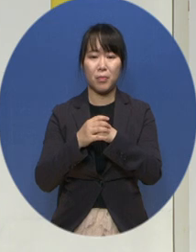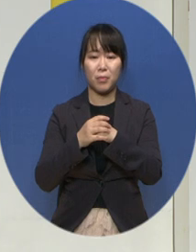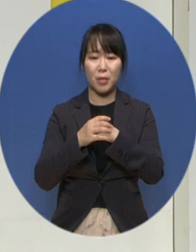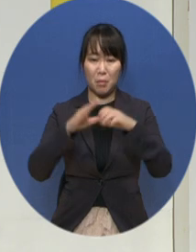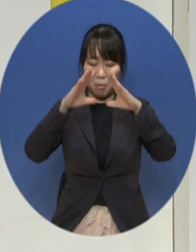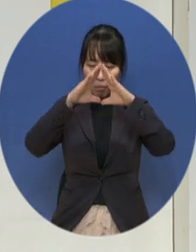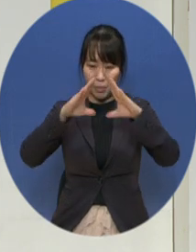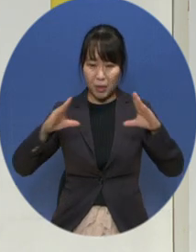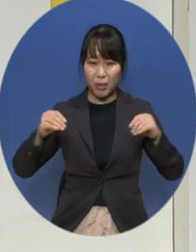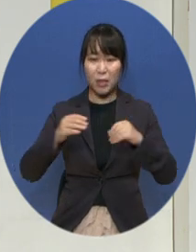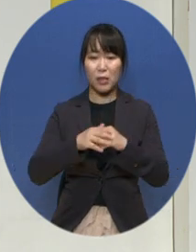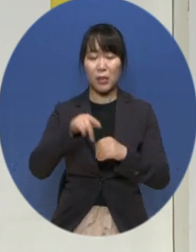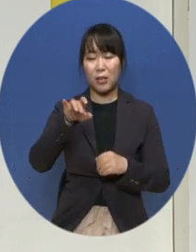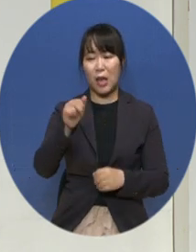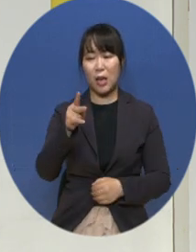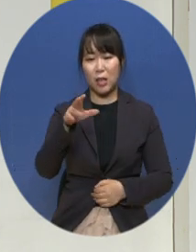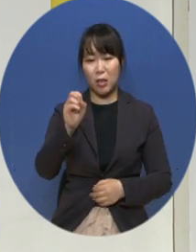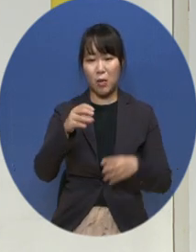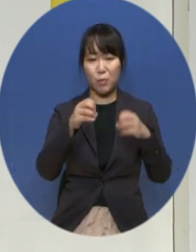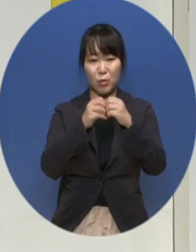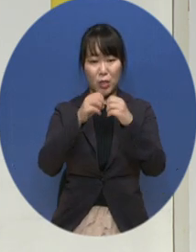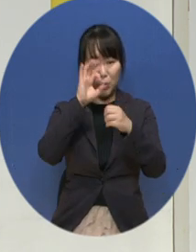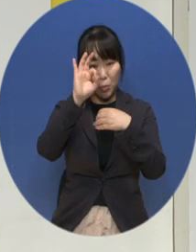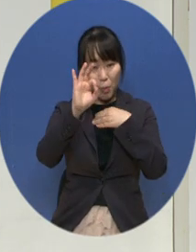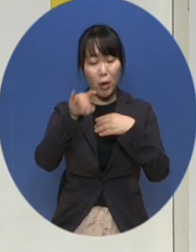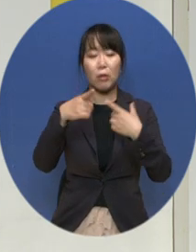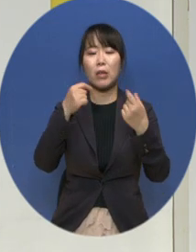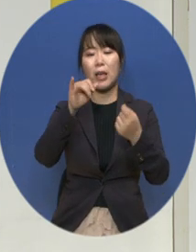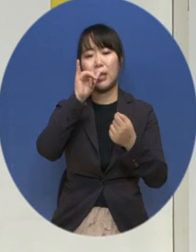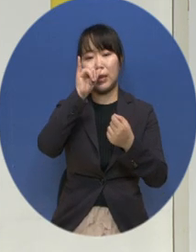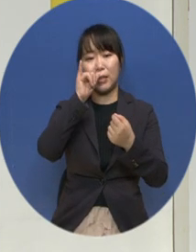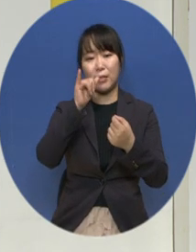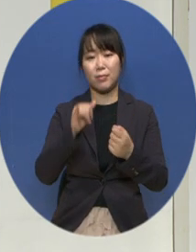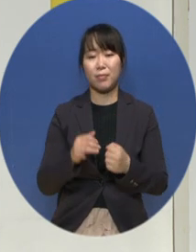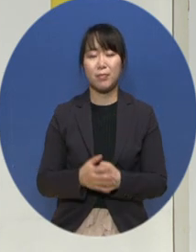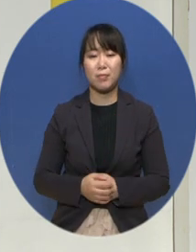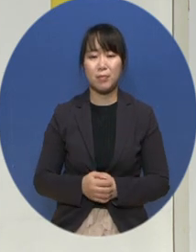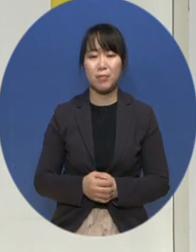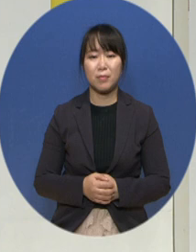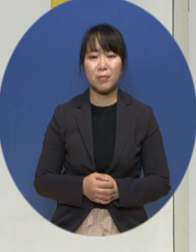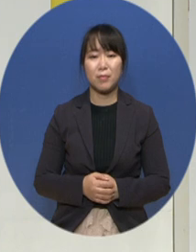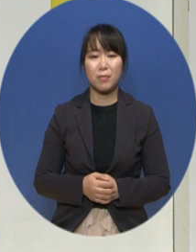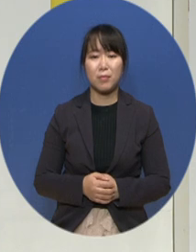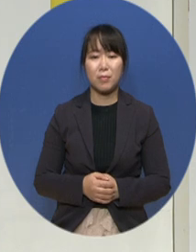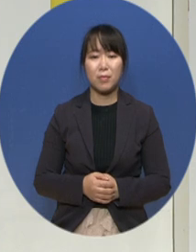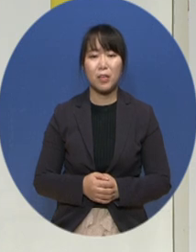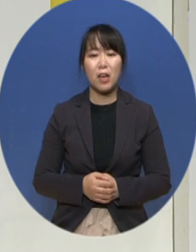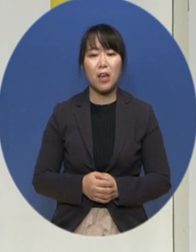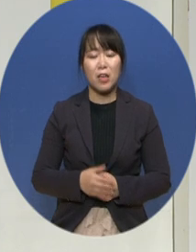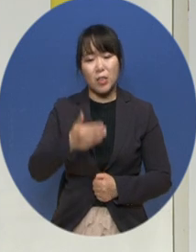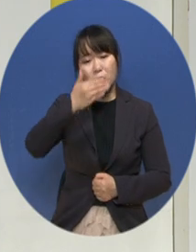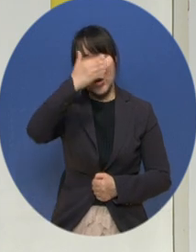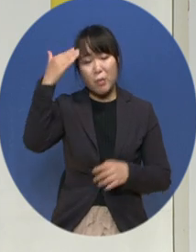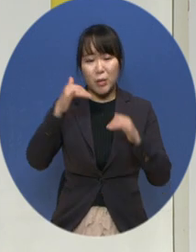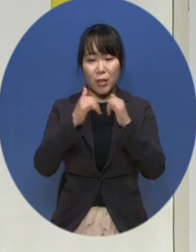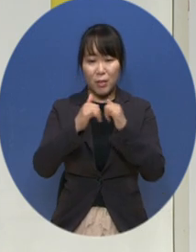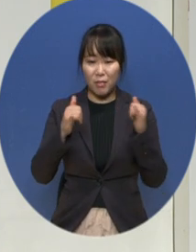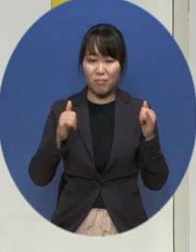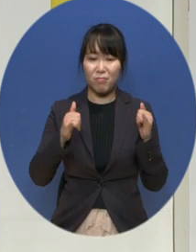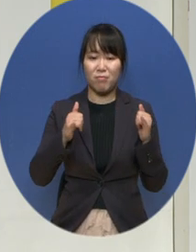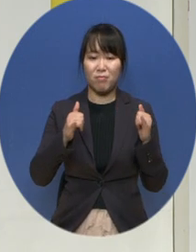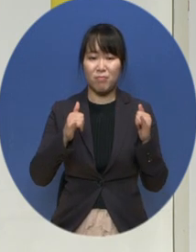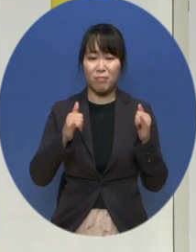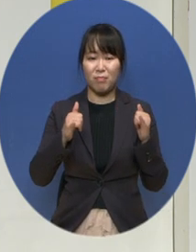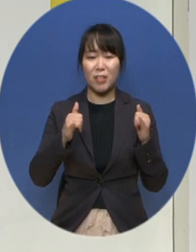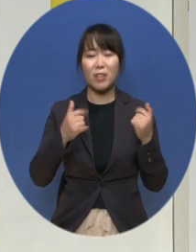피라미드의 에 상형 문자의 누 크기 그렇게 이 짜내어 하지 않습니까 그 젊은이들이 그런건 뭐 어